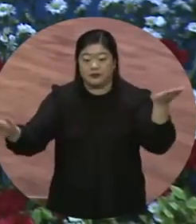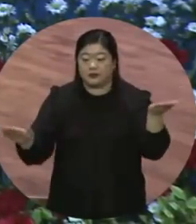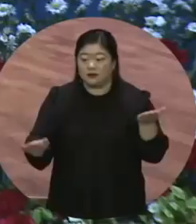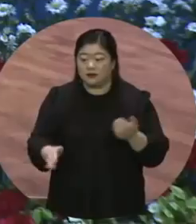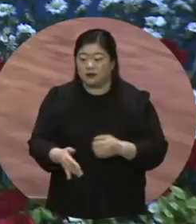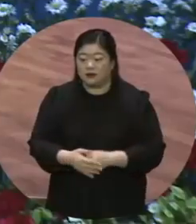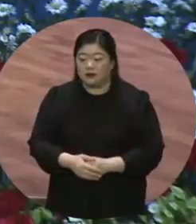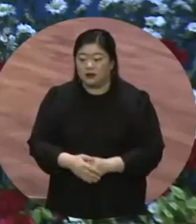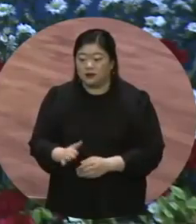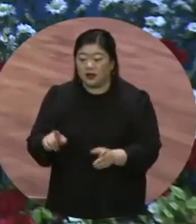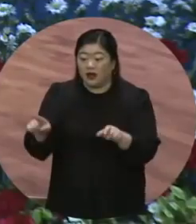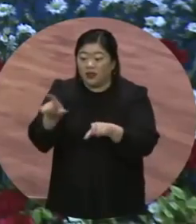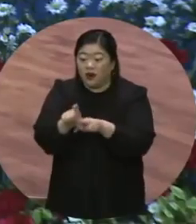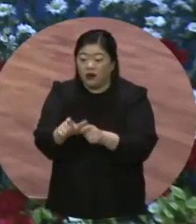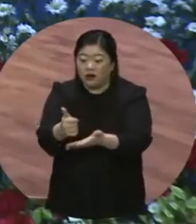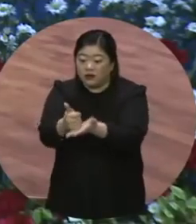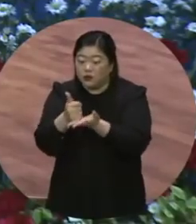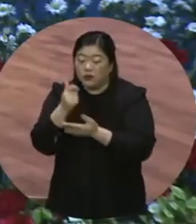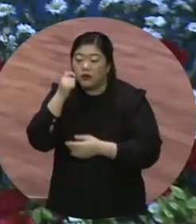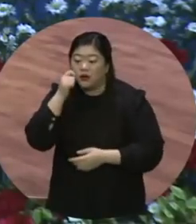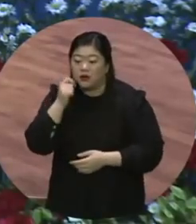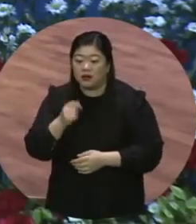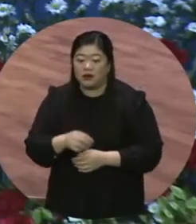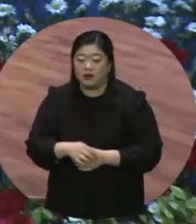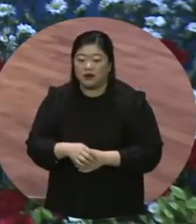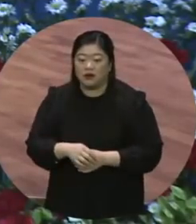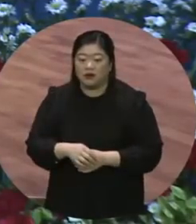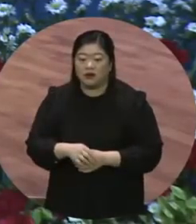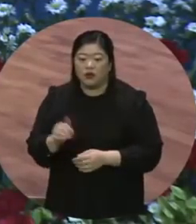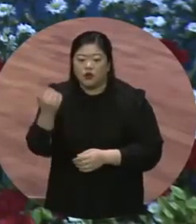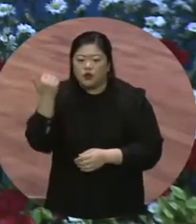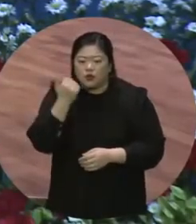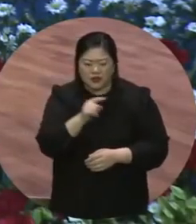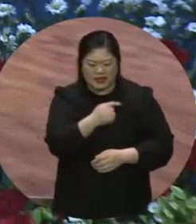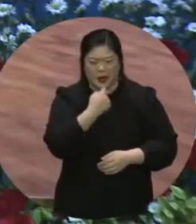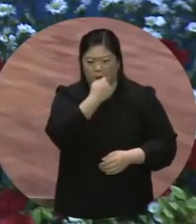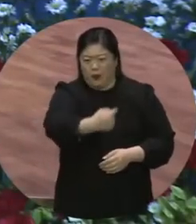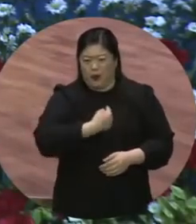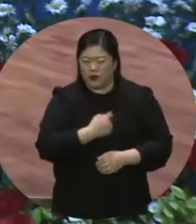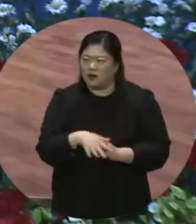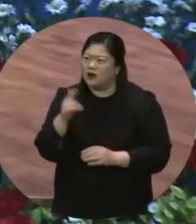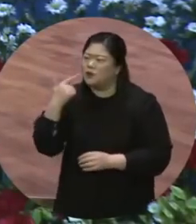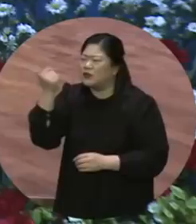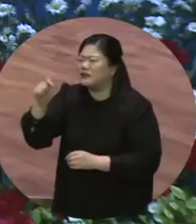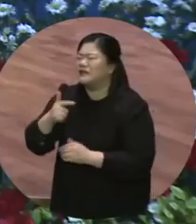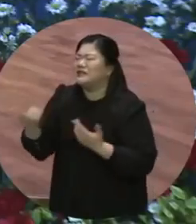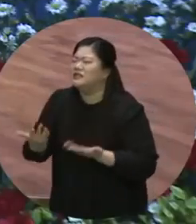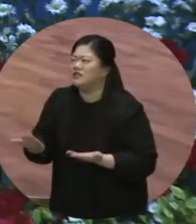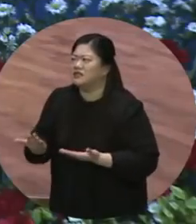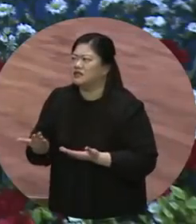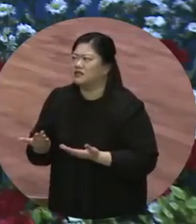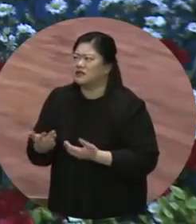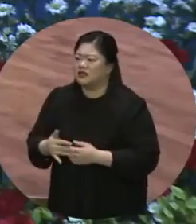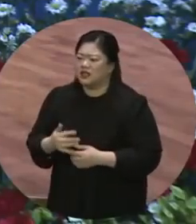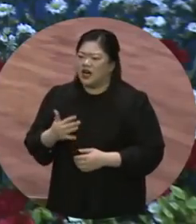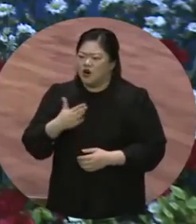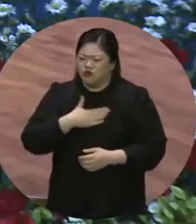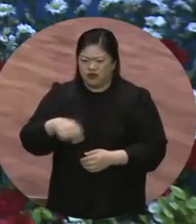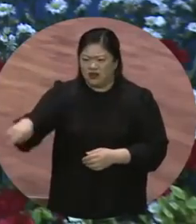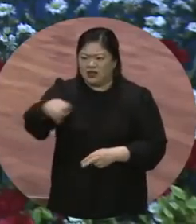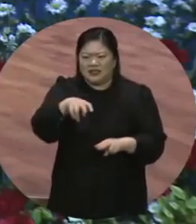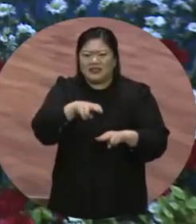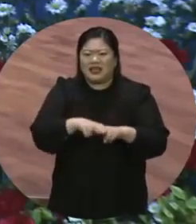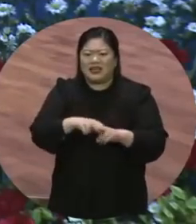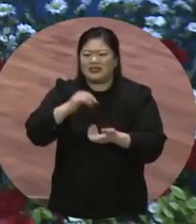이제 그만, 이제는 목사님, 이 큰일 났습니다. 기도 제목 올라왔어요. 무슨 기도 제목이냐? 3,000명만 와야